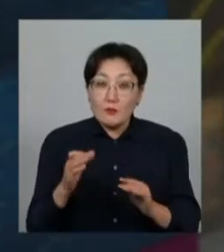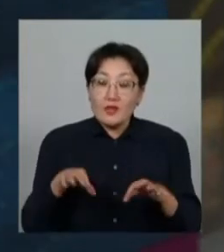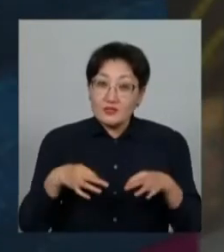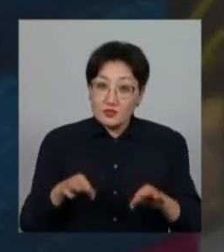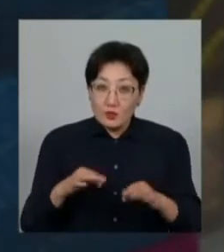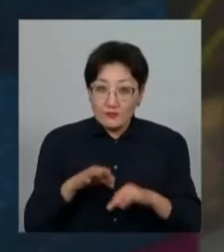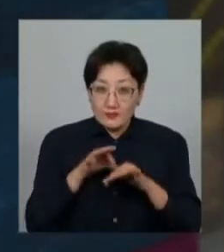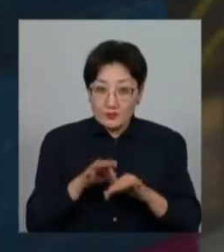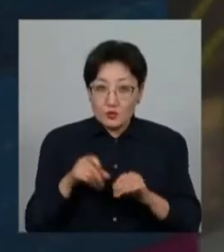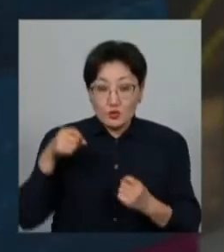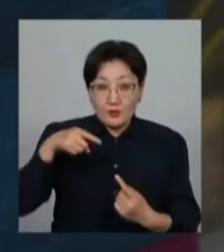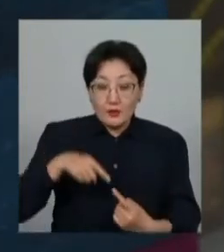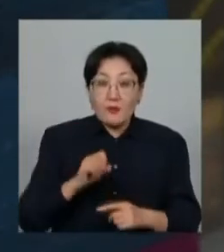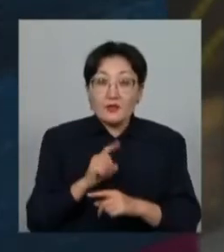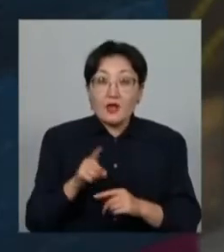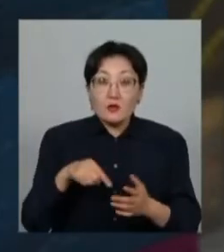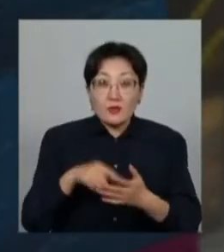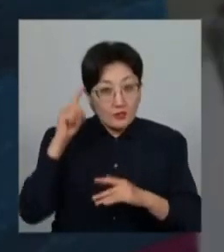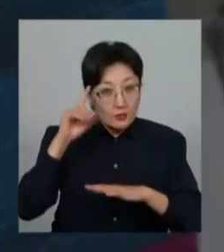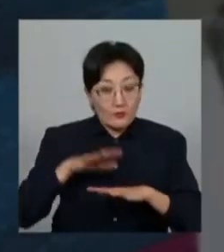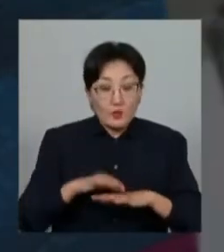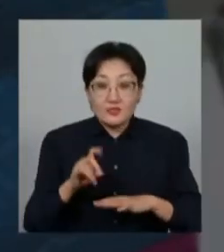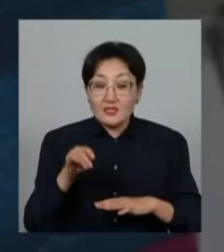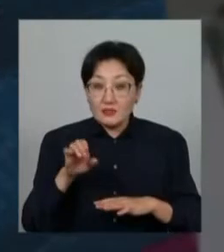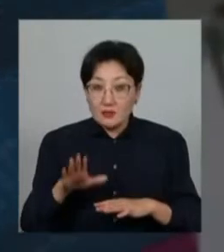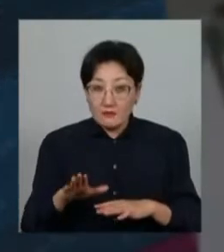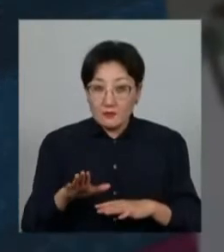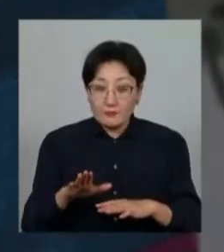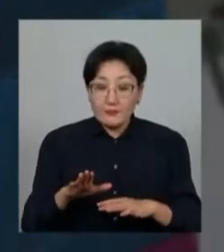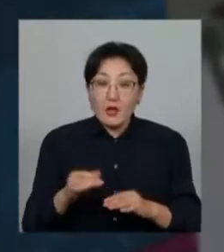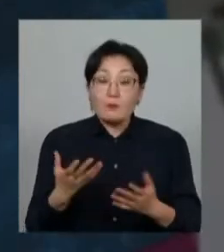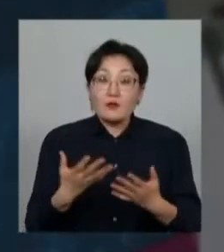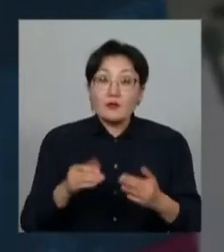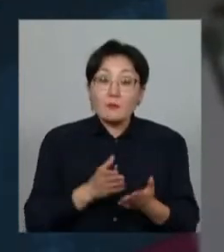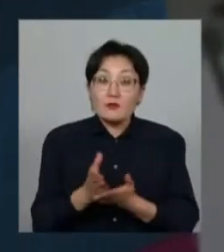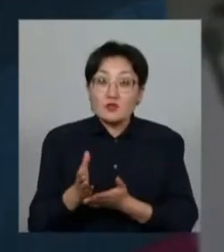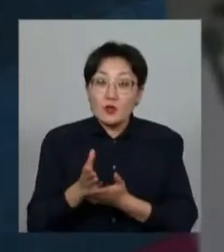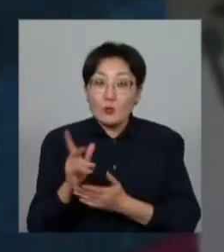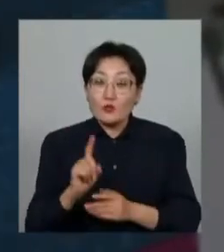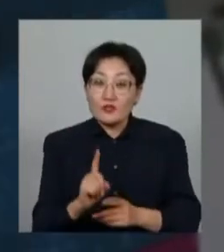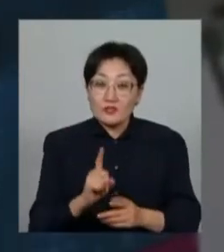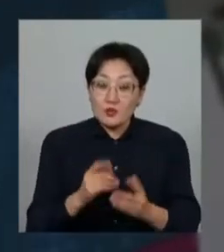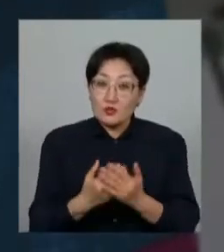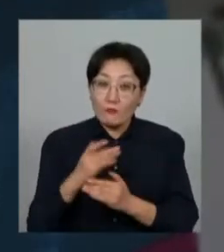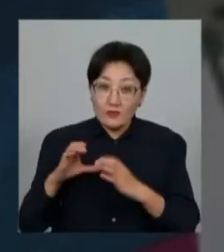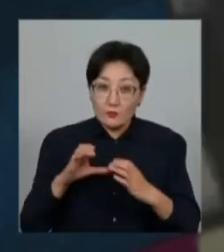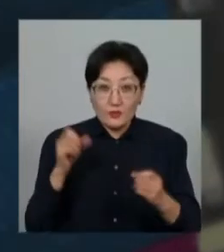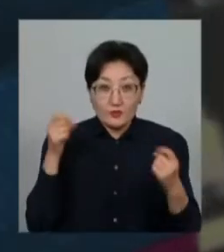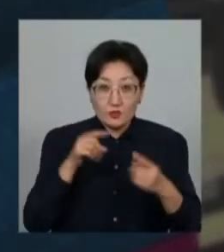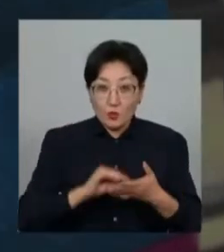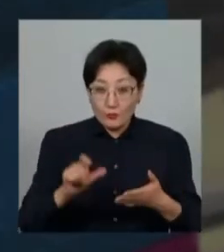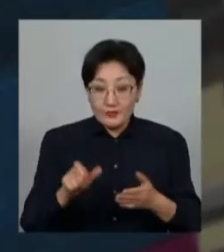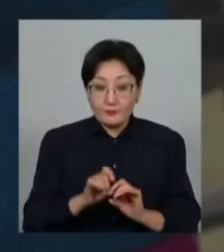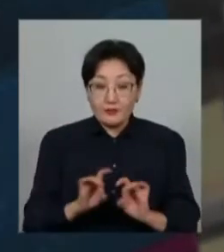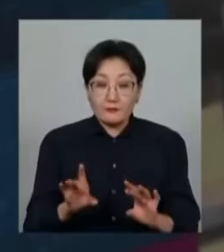средств ведется в соответствии с поручением акима Алматы Бакыджана Сагентаева. По каким маршрутам будут курсировать новые автобусы, узнаем у